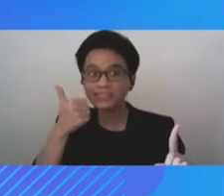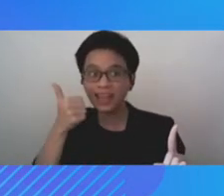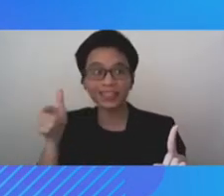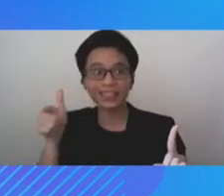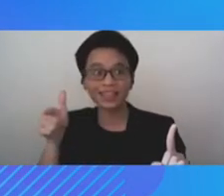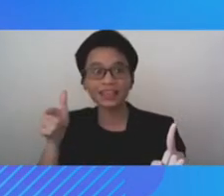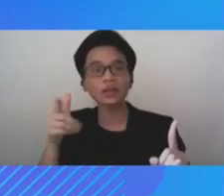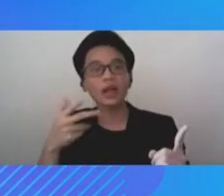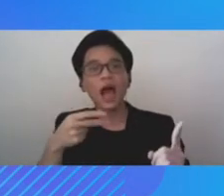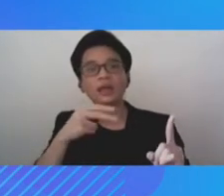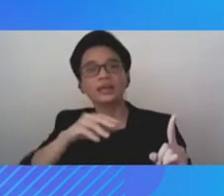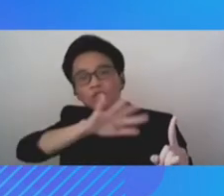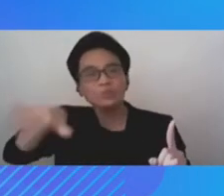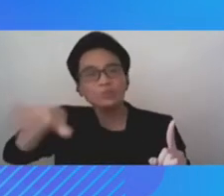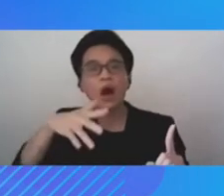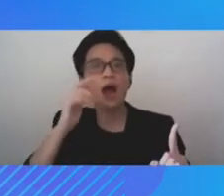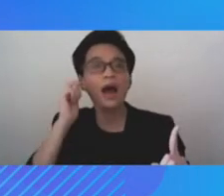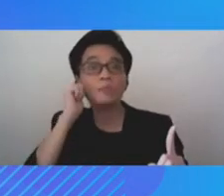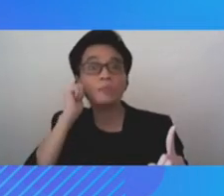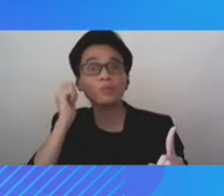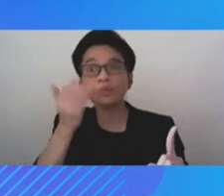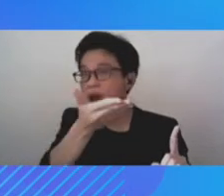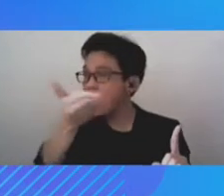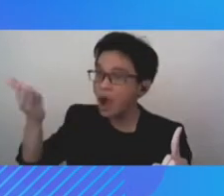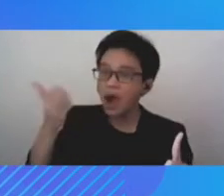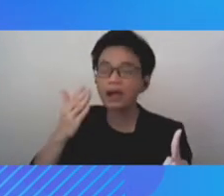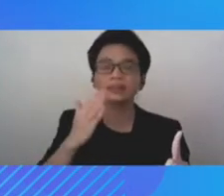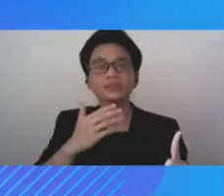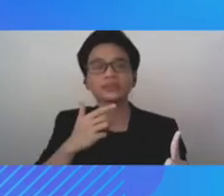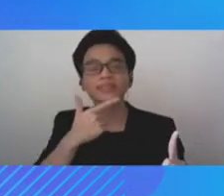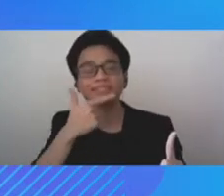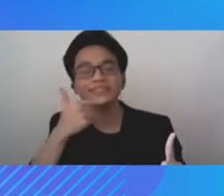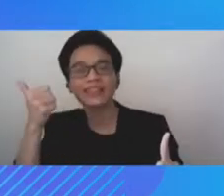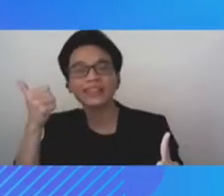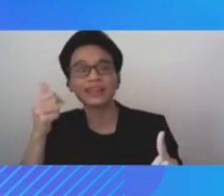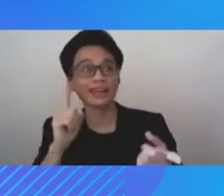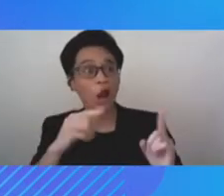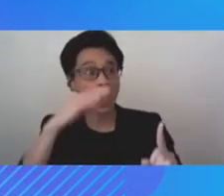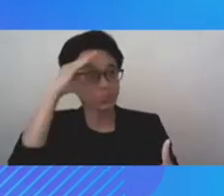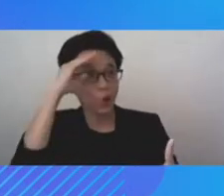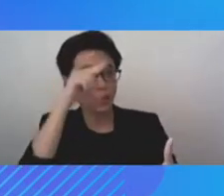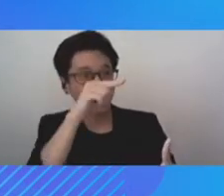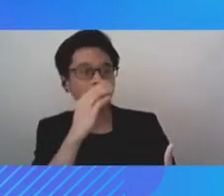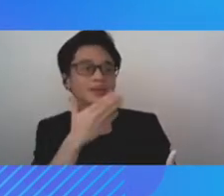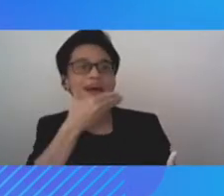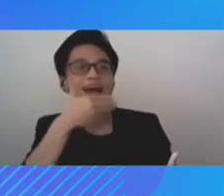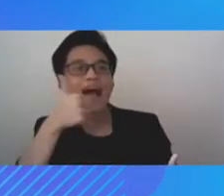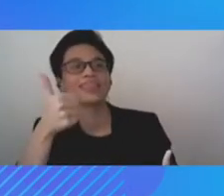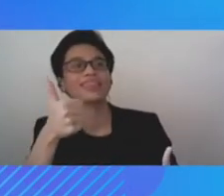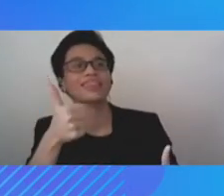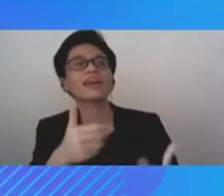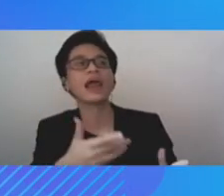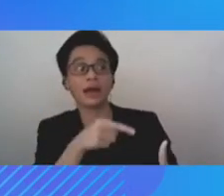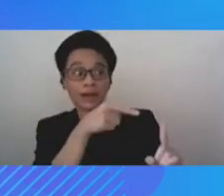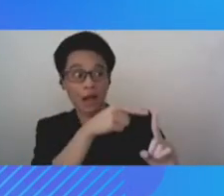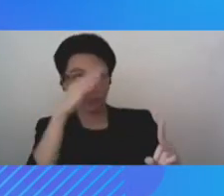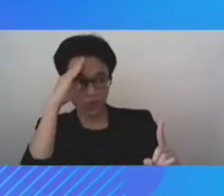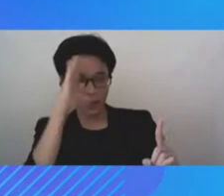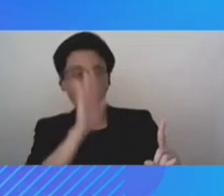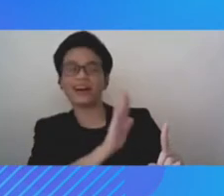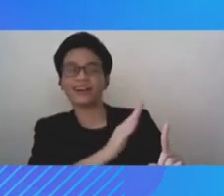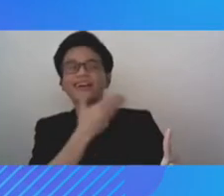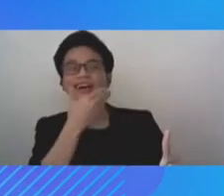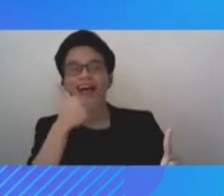cewek, jadi kalau cewek itu pasti cantik, kalau cowok pasti ganteng, jadi kamu ganteng, saya bilang cantik. Gitu. Jadi saya